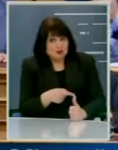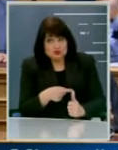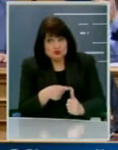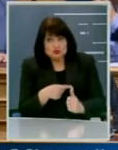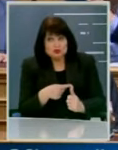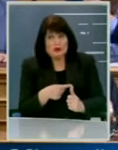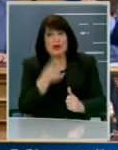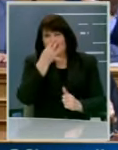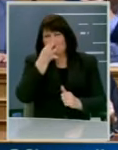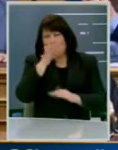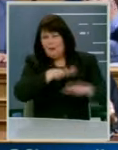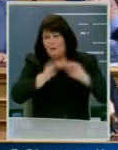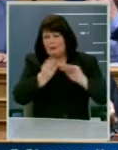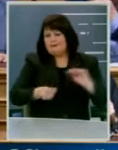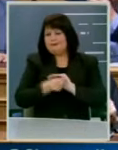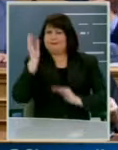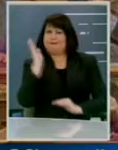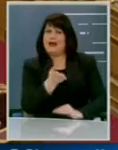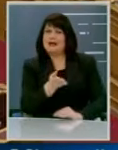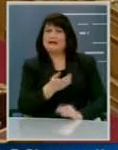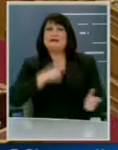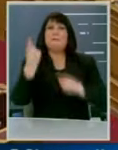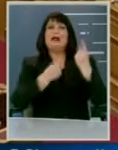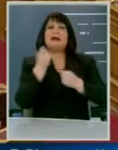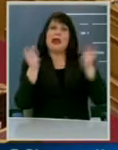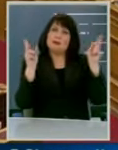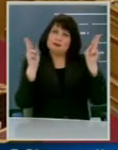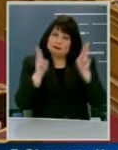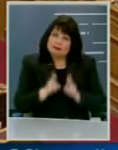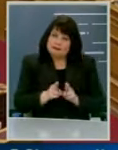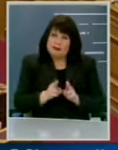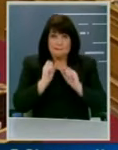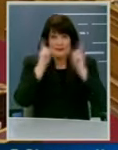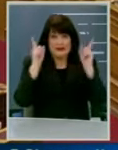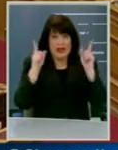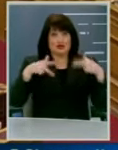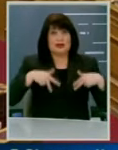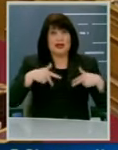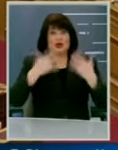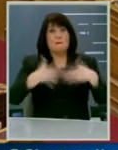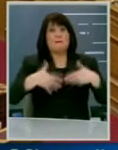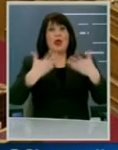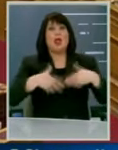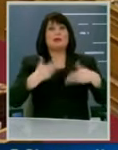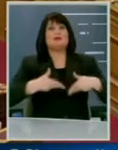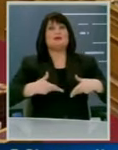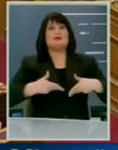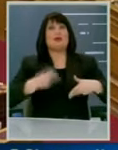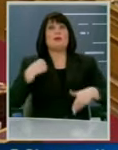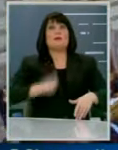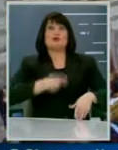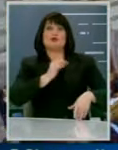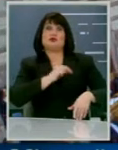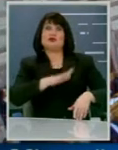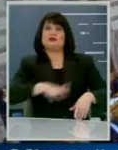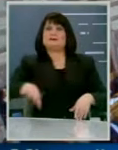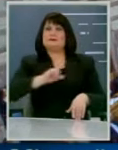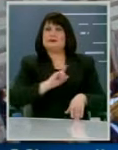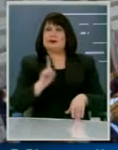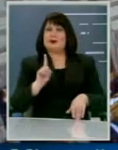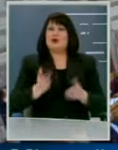τη διαφθορά, μειώσαμε τη σπατάλη, βάλαμε επιτέλους τον κρατικό μηχανισμό να δουλεύει για το δημόσιο συμφέρον και όχι για